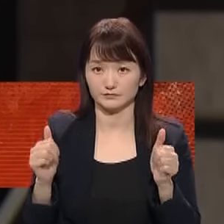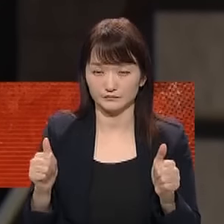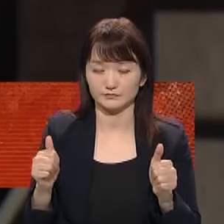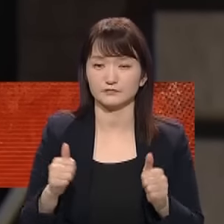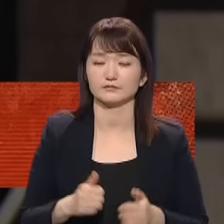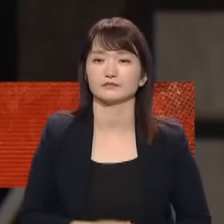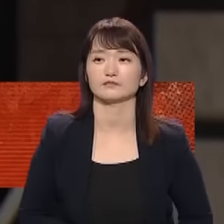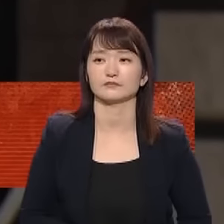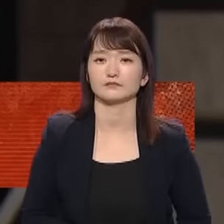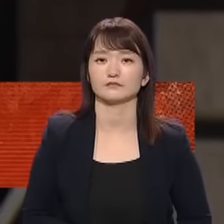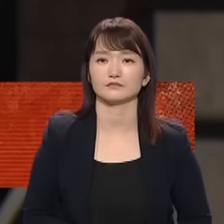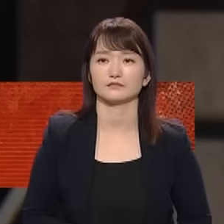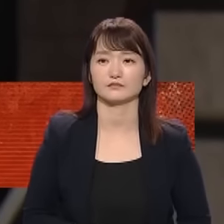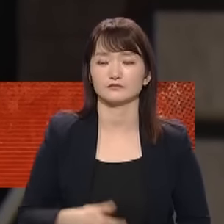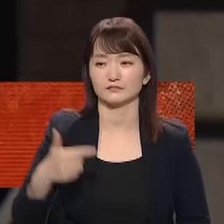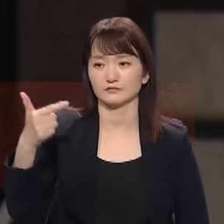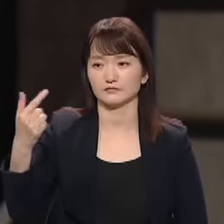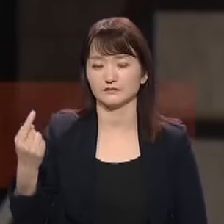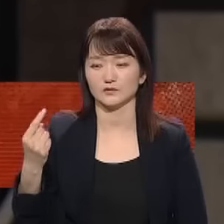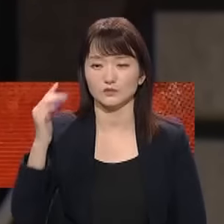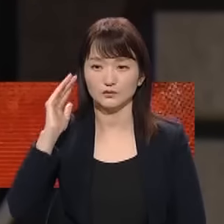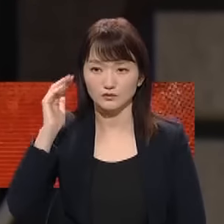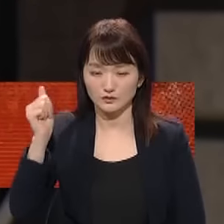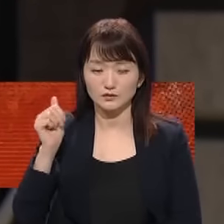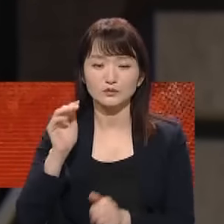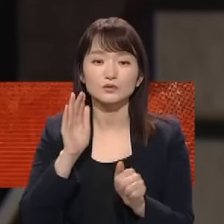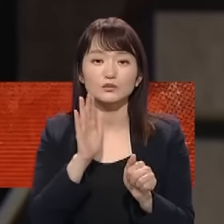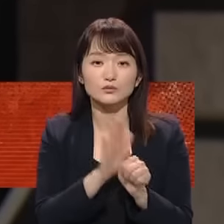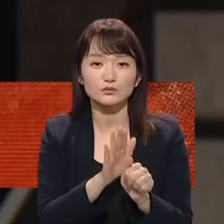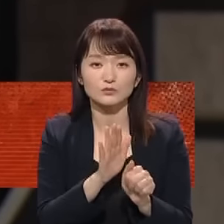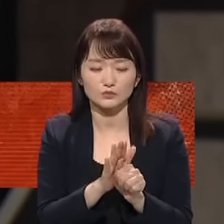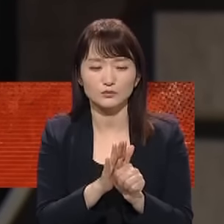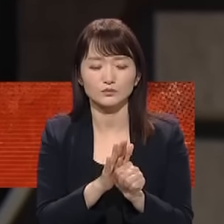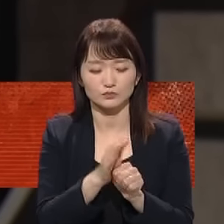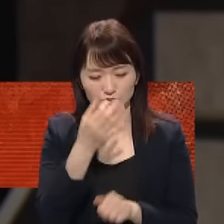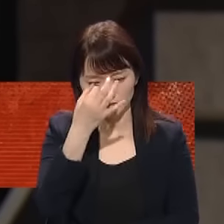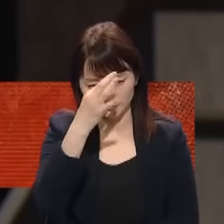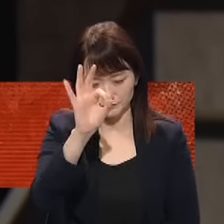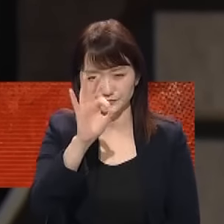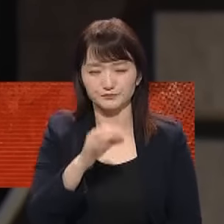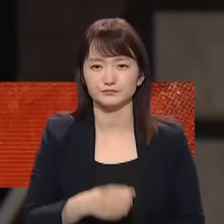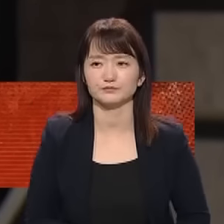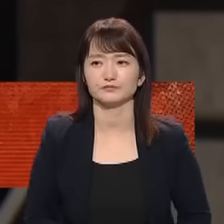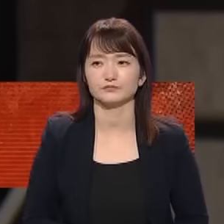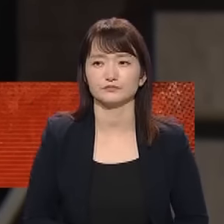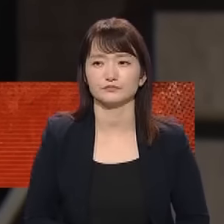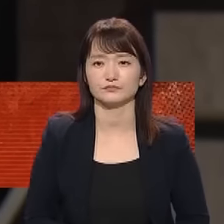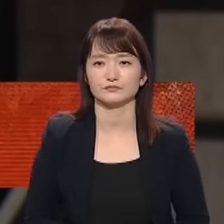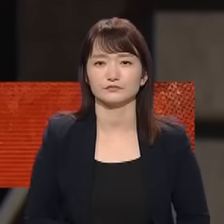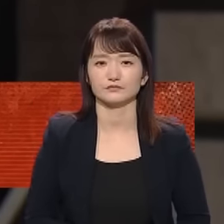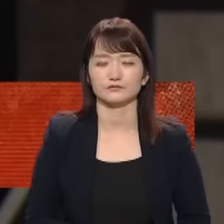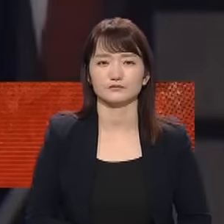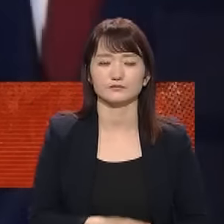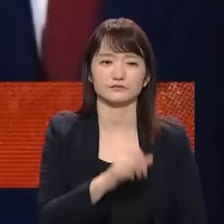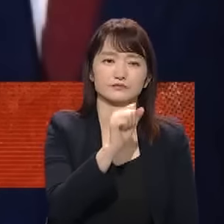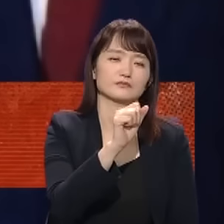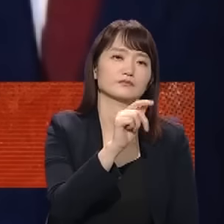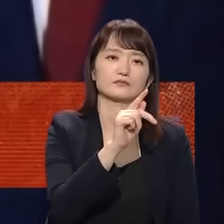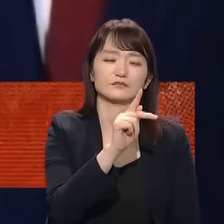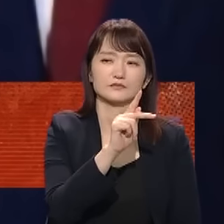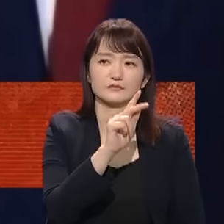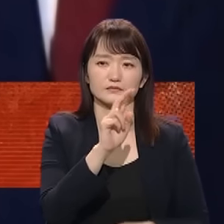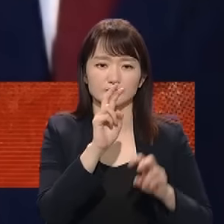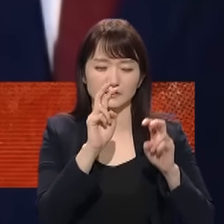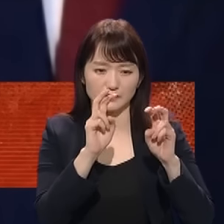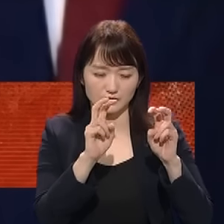재판부는 노태우 전 대통령으로부터의 도움이라든가 기여를 인정을 했습니다. 특히 이제 이동통신사업에 진출하는 그 과정에서